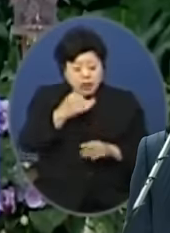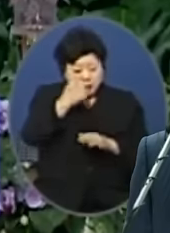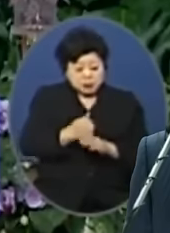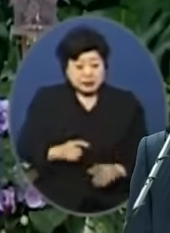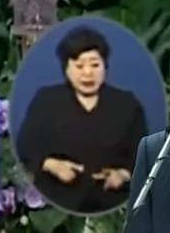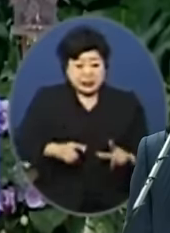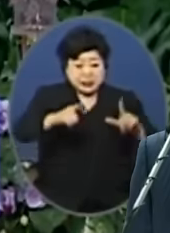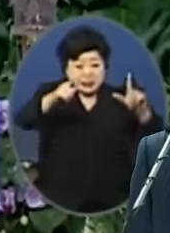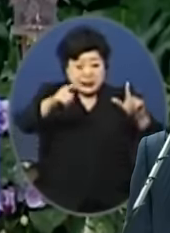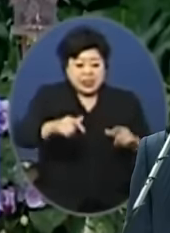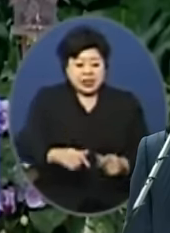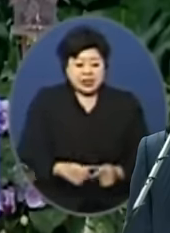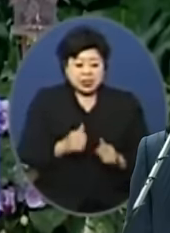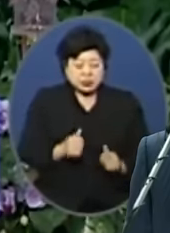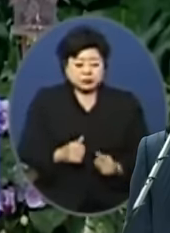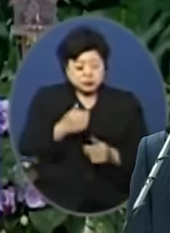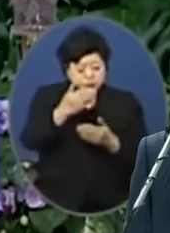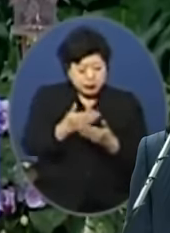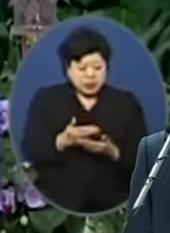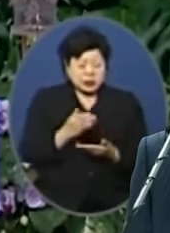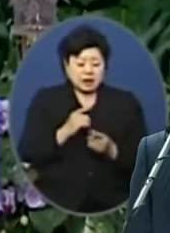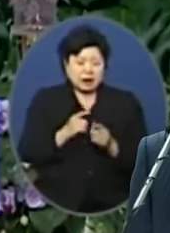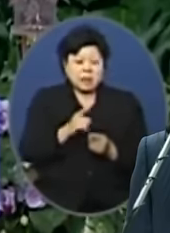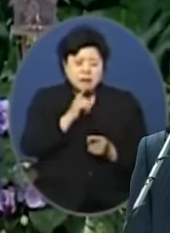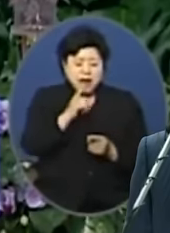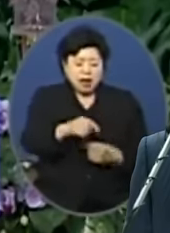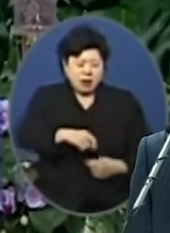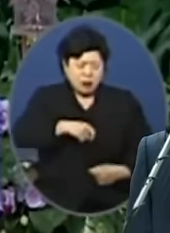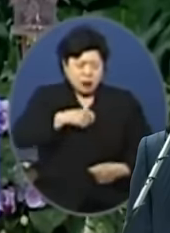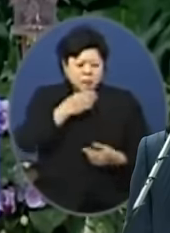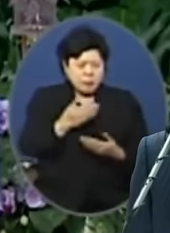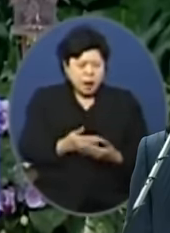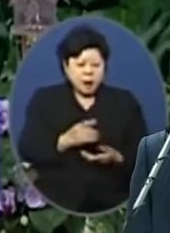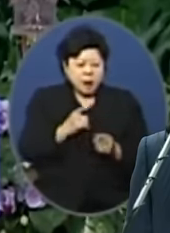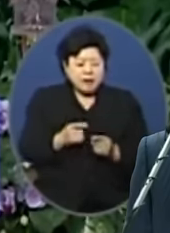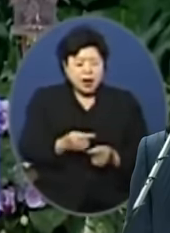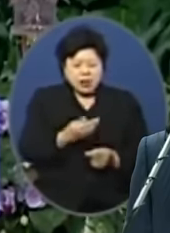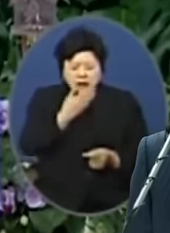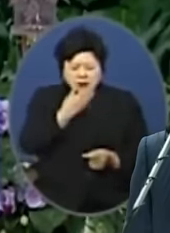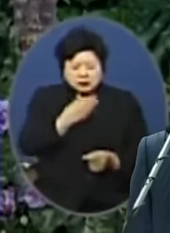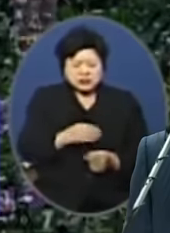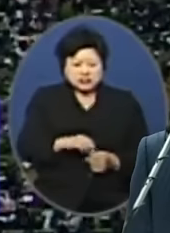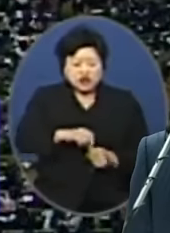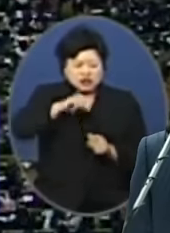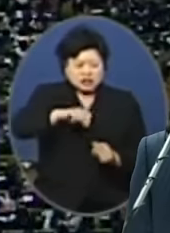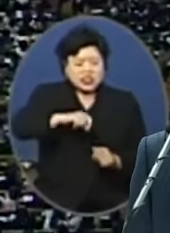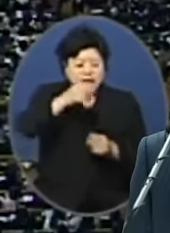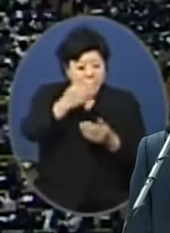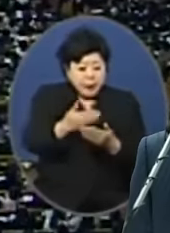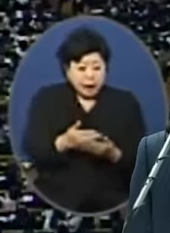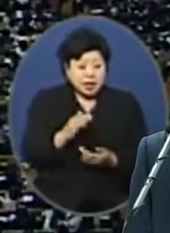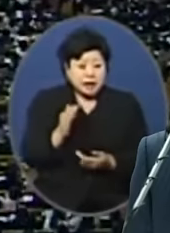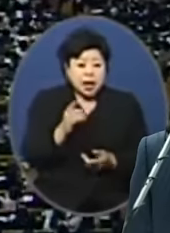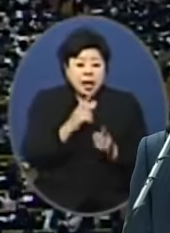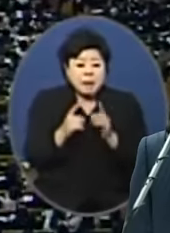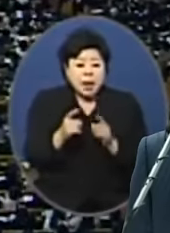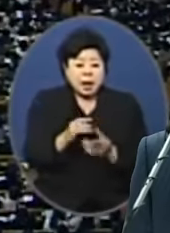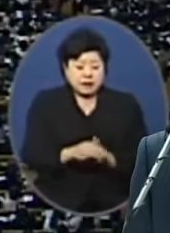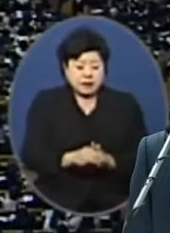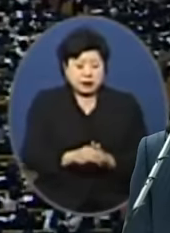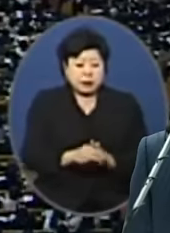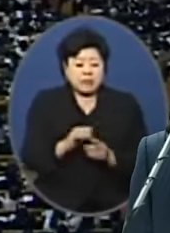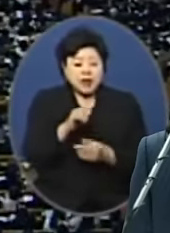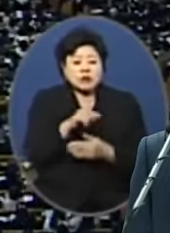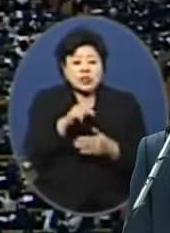대하여 신문을 받으리니 내 말로 의롭다함을 받고 내 말로 정죄함을 받으리라. 우리 말을 하면 그 말이